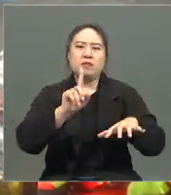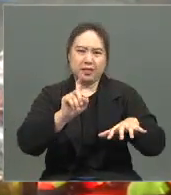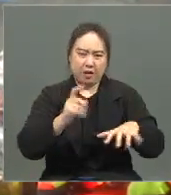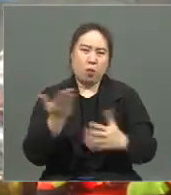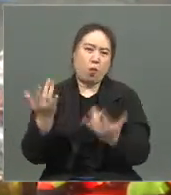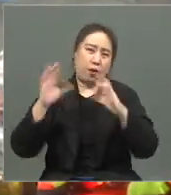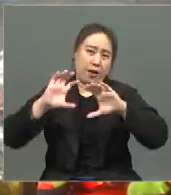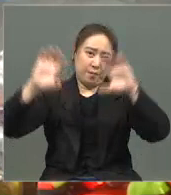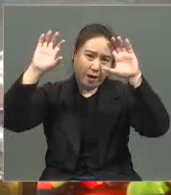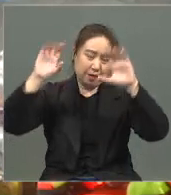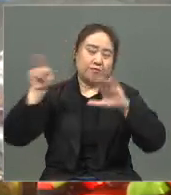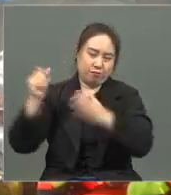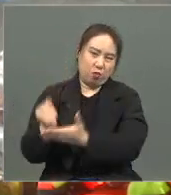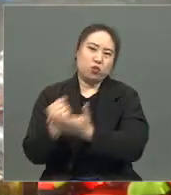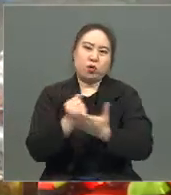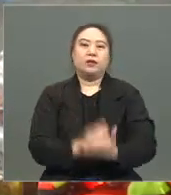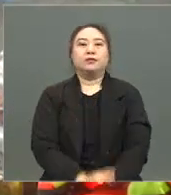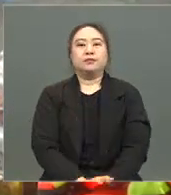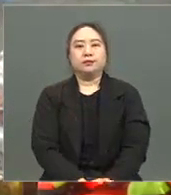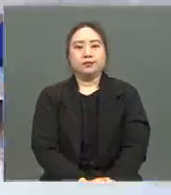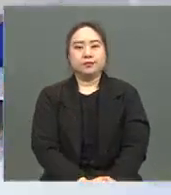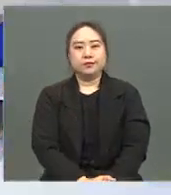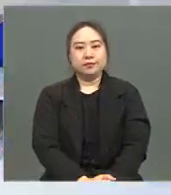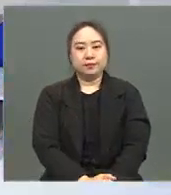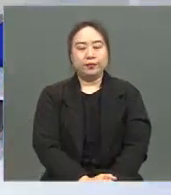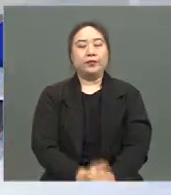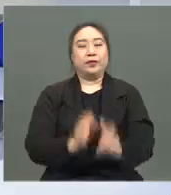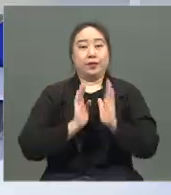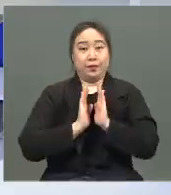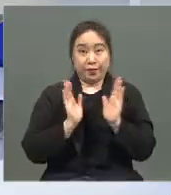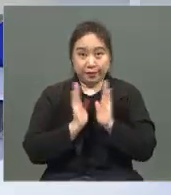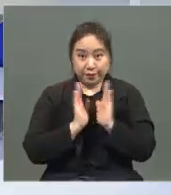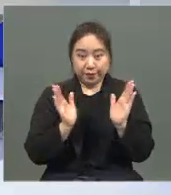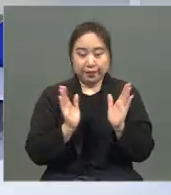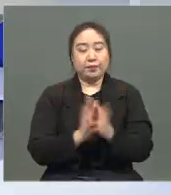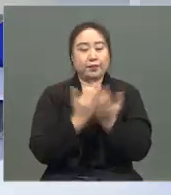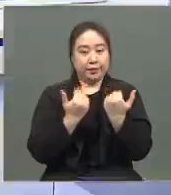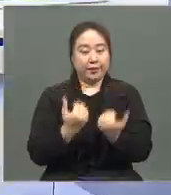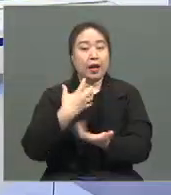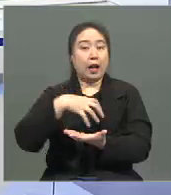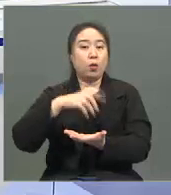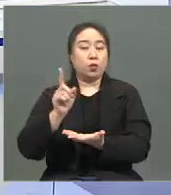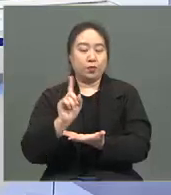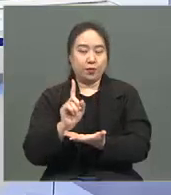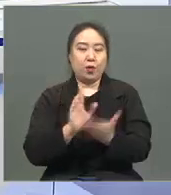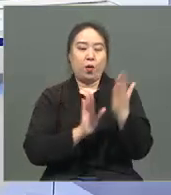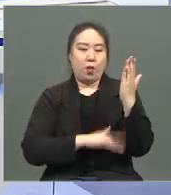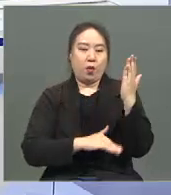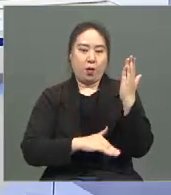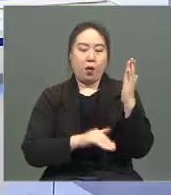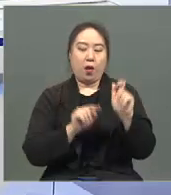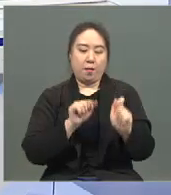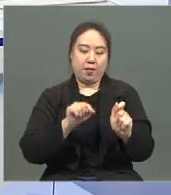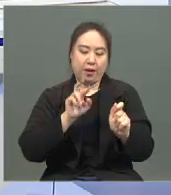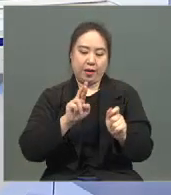หน่วยงานภาครัฐเข้ามาเยียวยาชาวบ้านหลังจากนี้ค่ะ ครับขอบคุณคุณสุภัทรานะครับรายงานมาจากในพื้นที่ของอำเภอรัศด